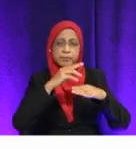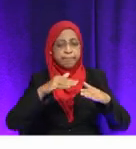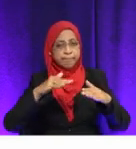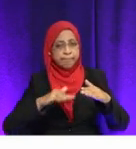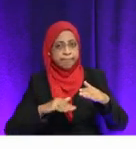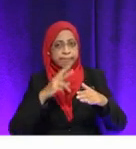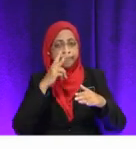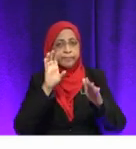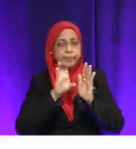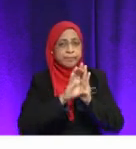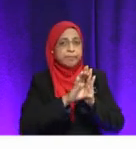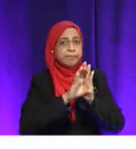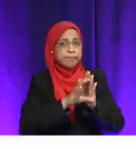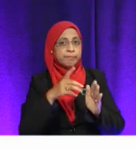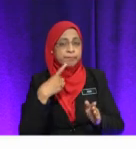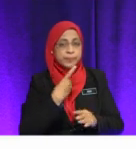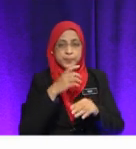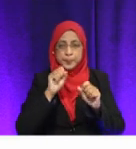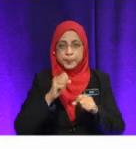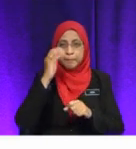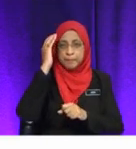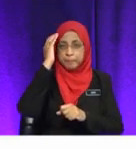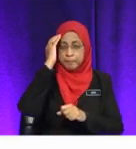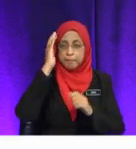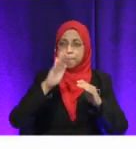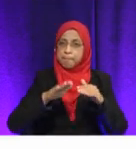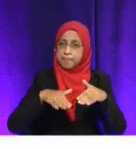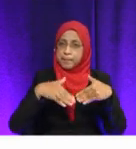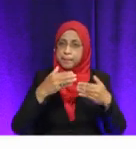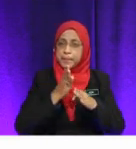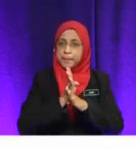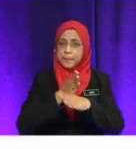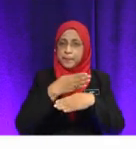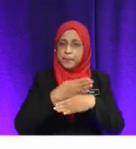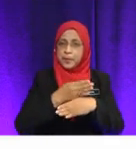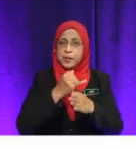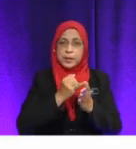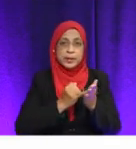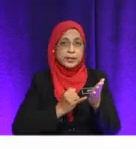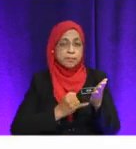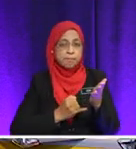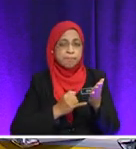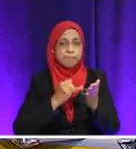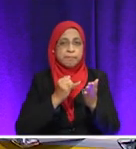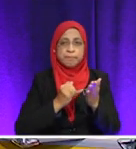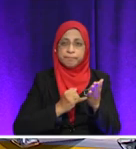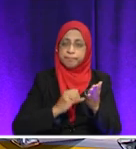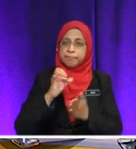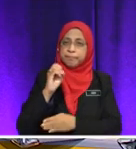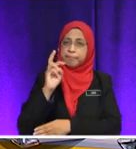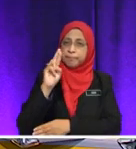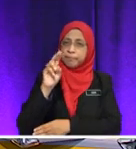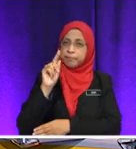jadi kita beli kenal pastilah macam mana dia punya bentuk lukisan jadi lukisan autografi